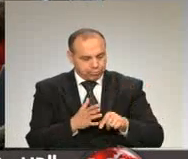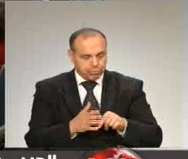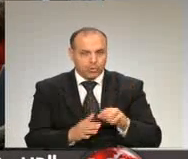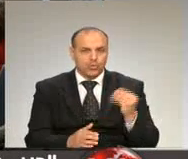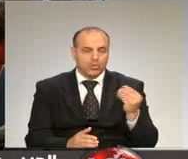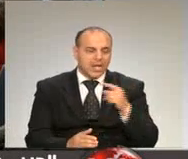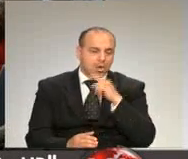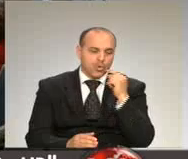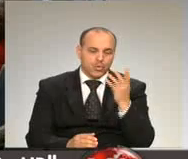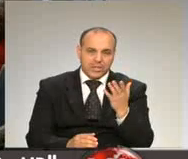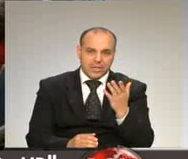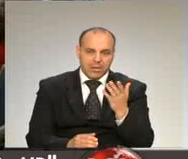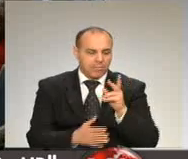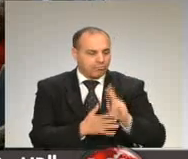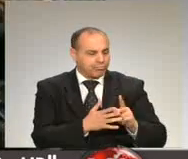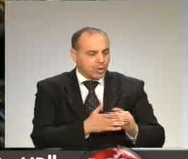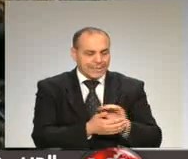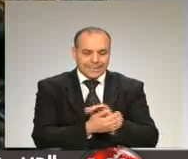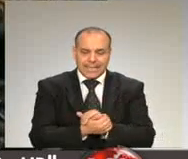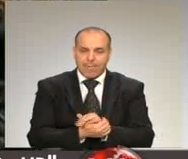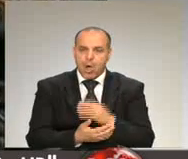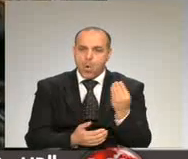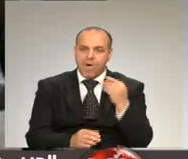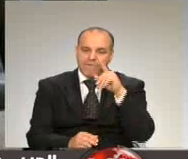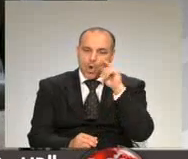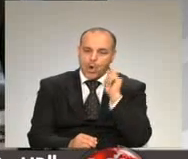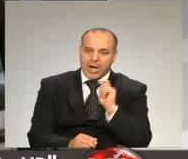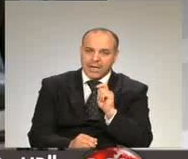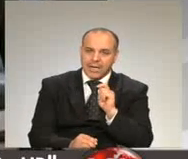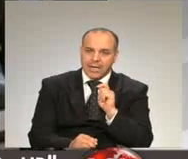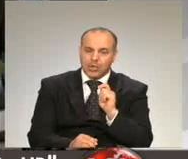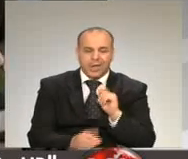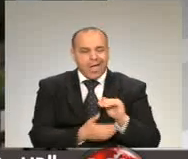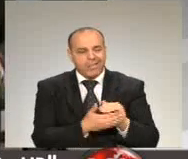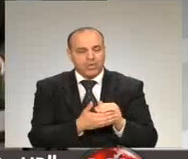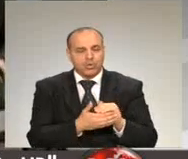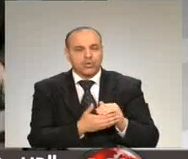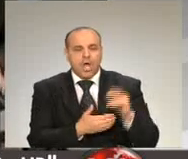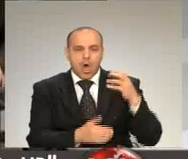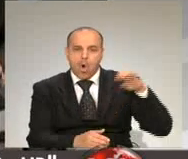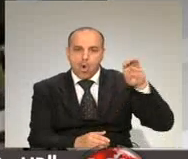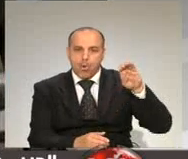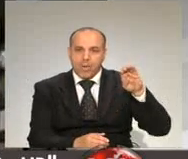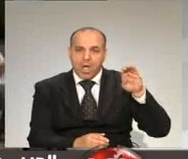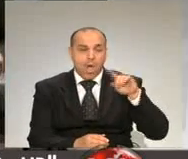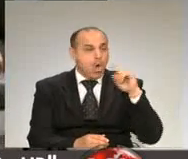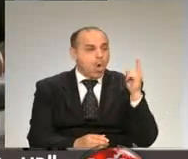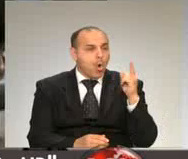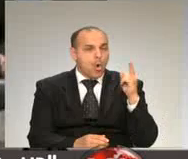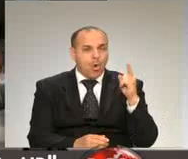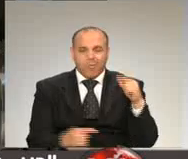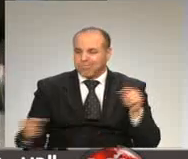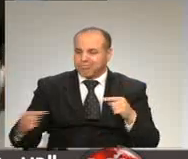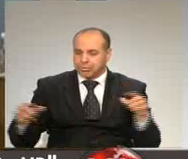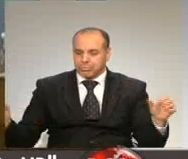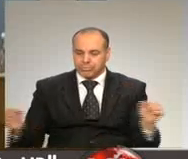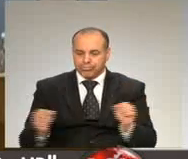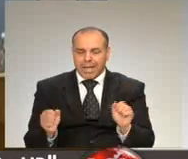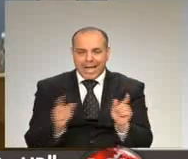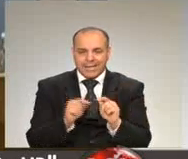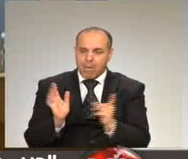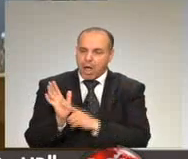روسيا يؤيد اتفاقا للسلام في أوكرانيا بوساطة أوروبية، ويدعو القرار جميع الأطراف المتنازعة إلى